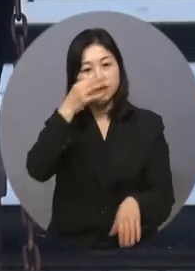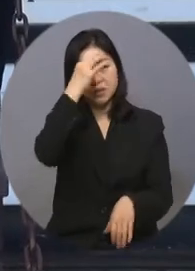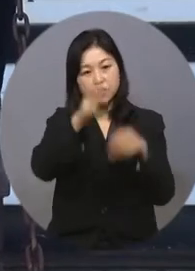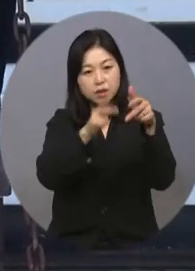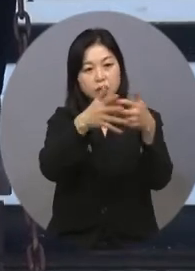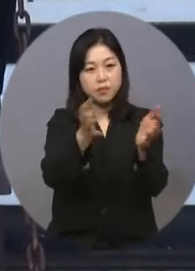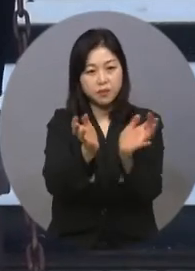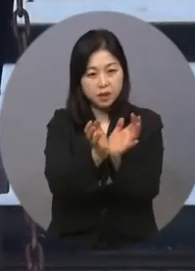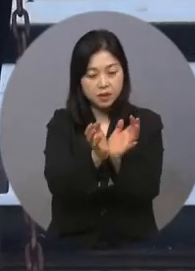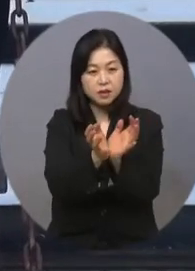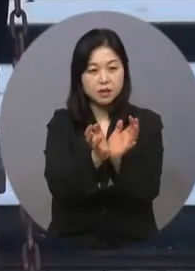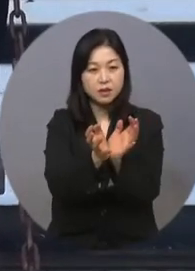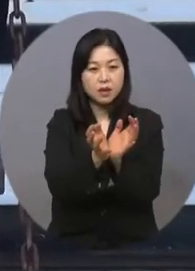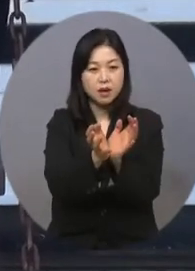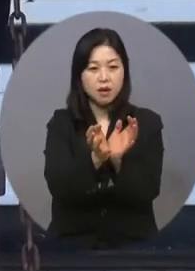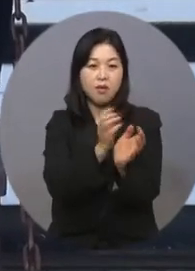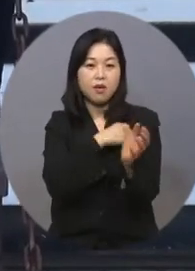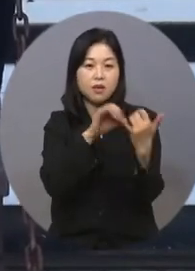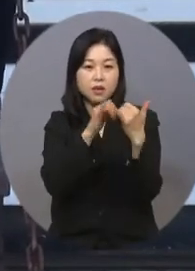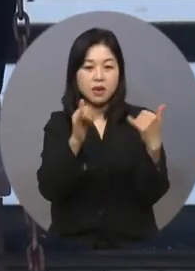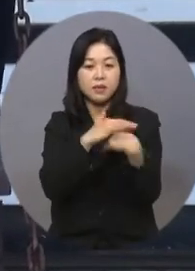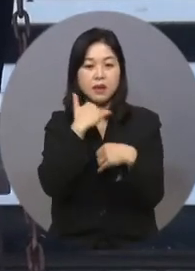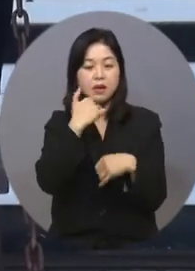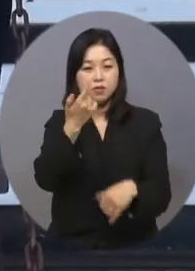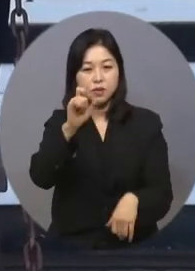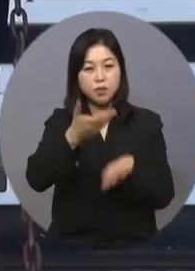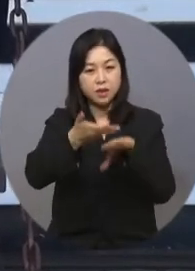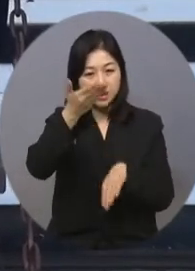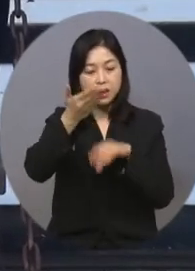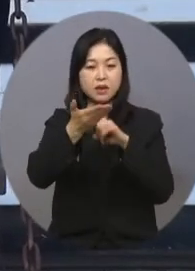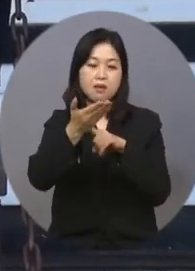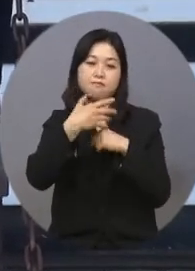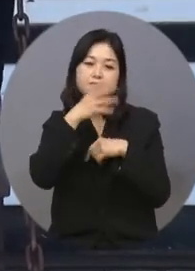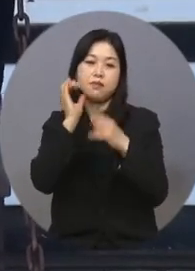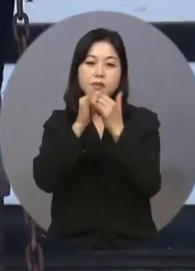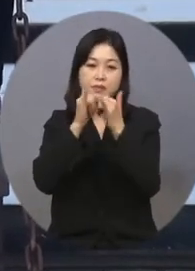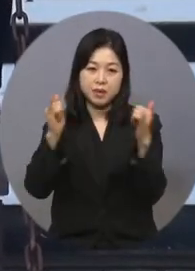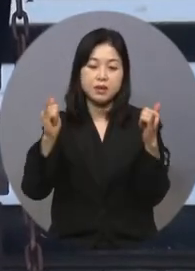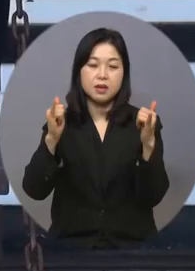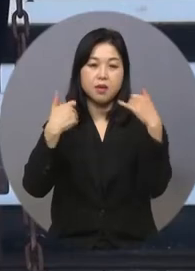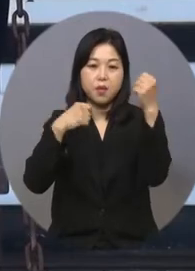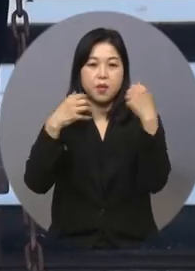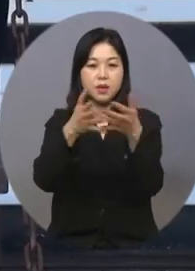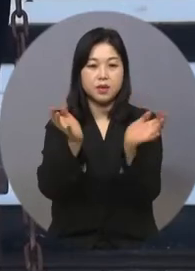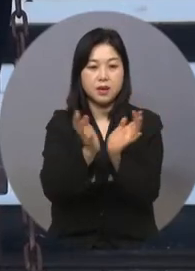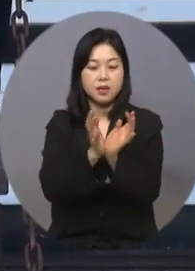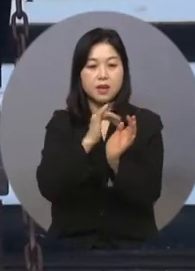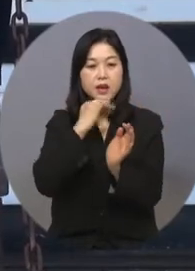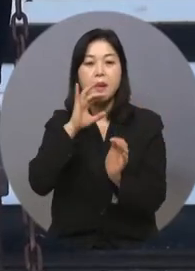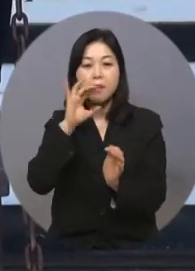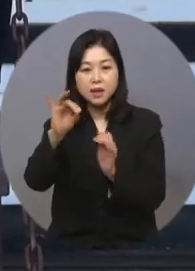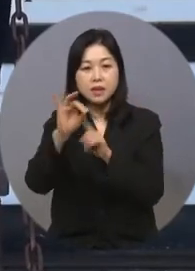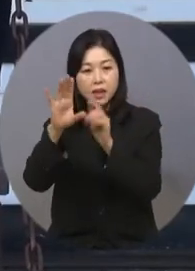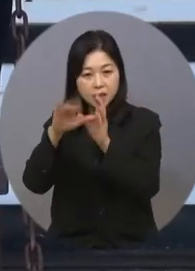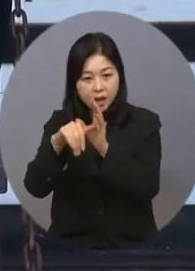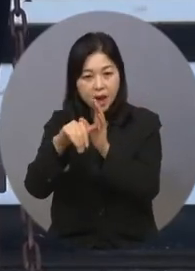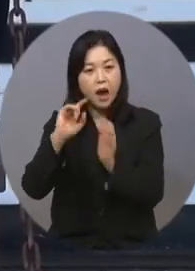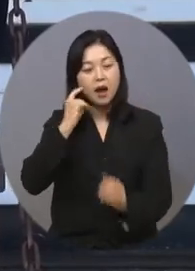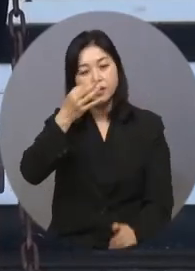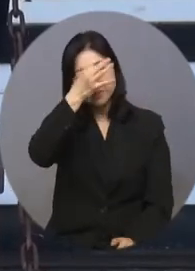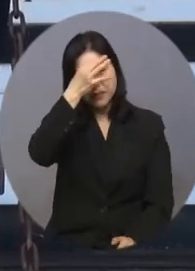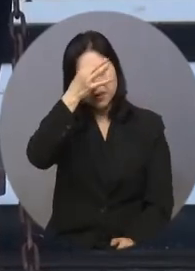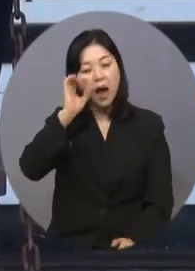문화예술사업단은 구성인원 대부분이 65세 이상의 실버 시니어로 이루어진 공연단으로 100세 시대에 있어 아름다운 인생을